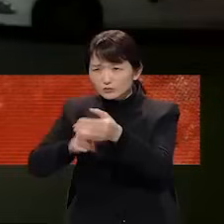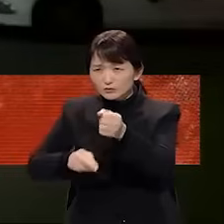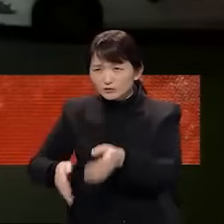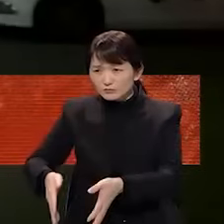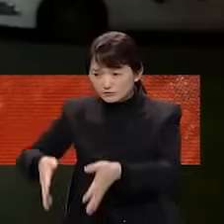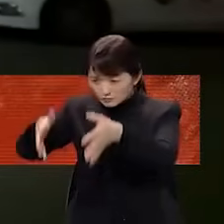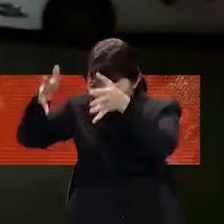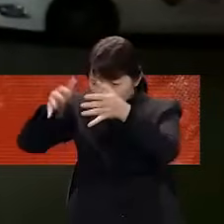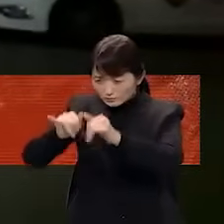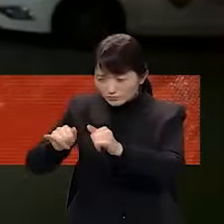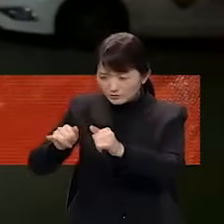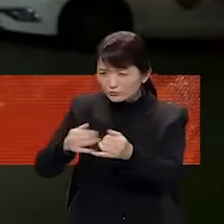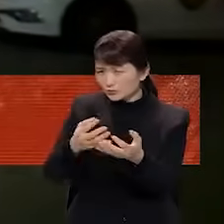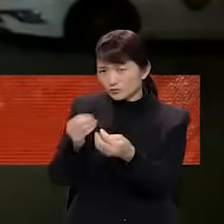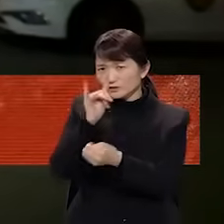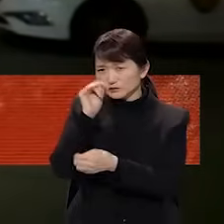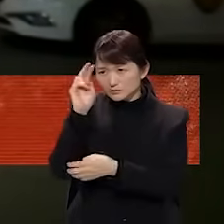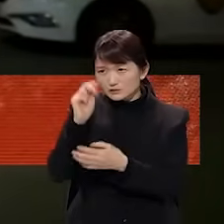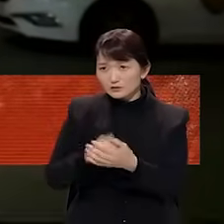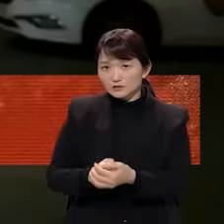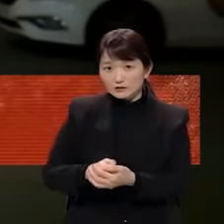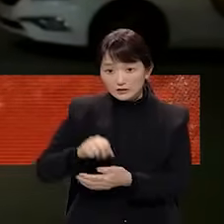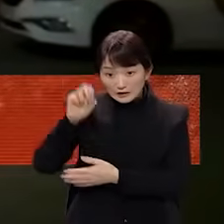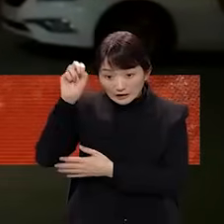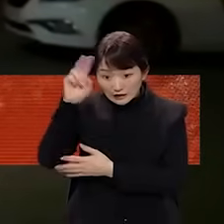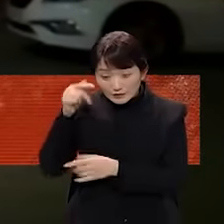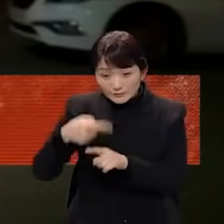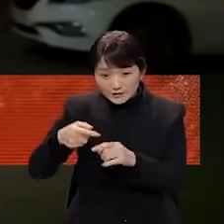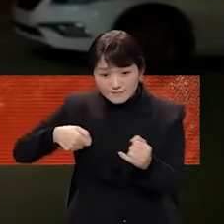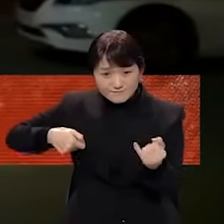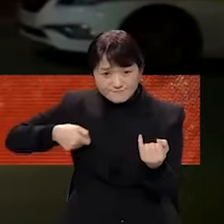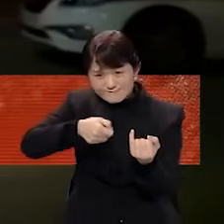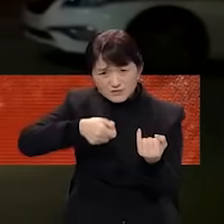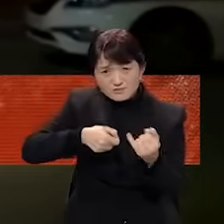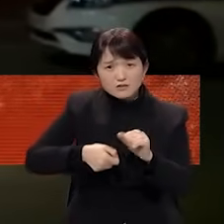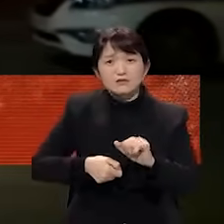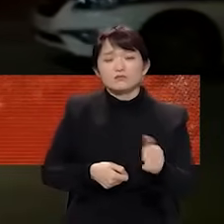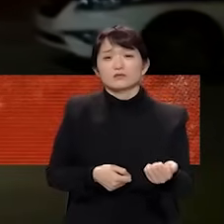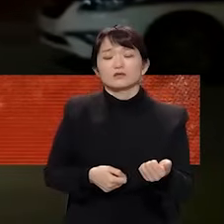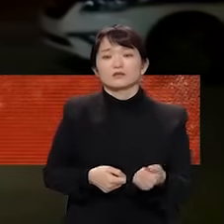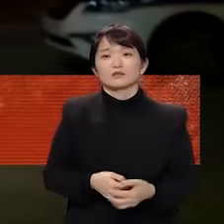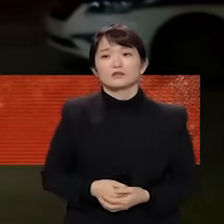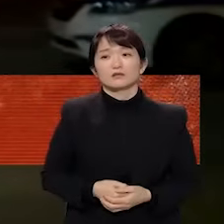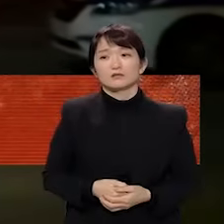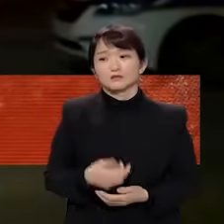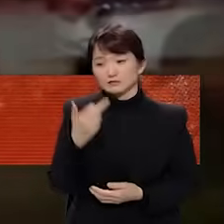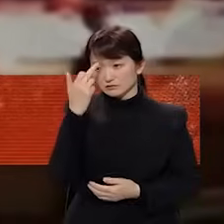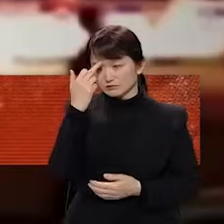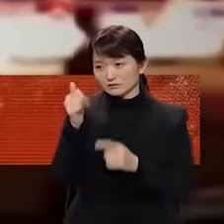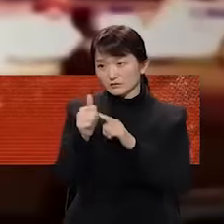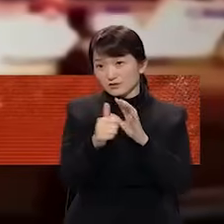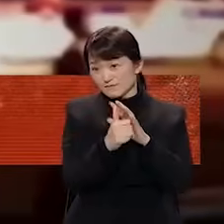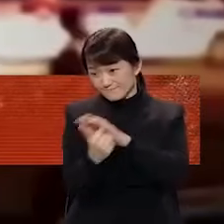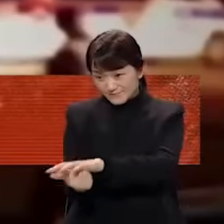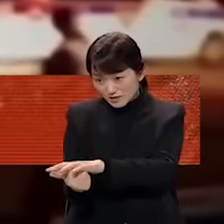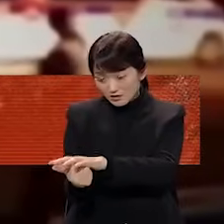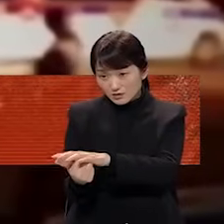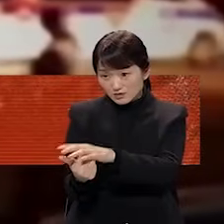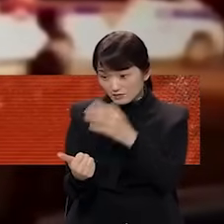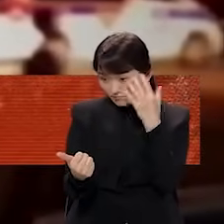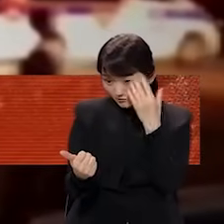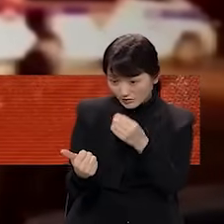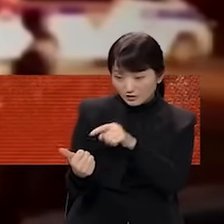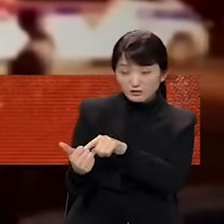많았을 텐데요이 쇼핑몰에서 순식간에 흉기 난동이 이제 일어난 거죠 그래서이 채를 제압을 하려고 당 당시에 그 사황을